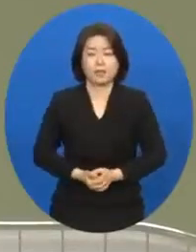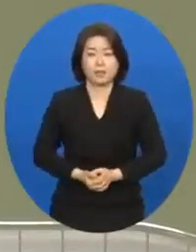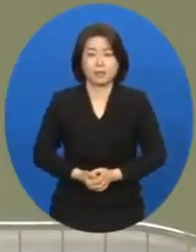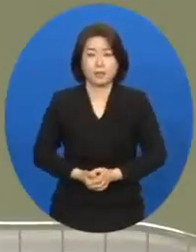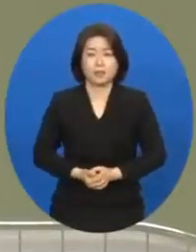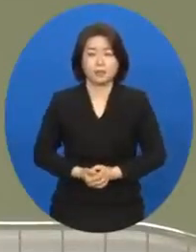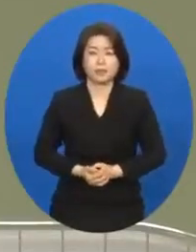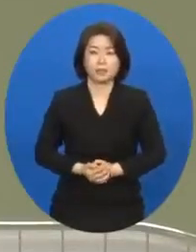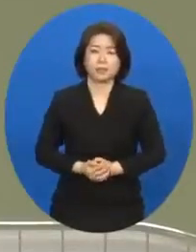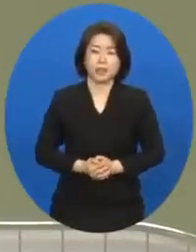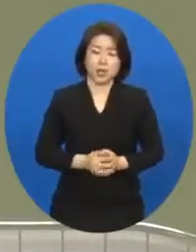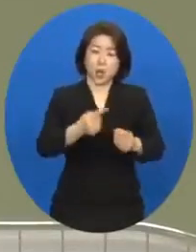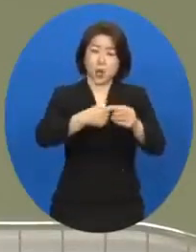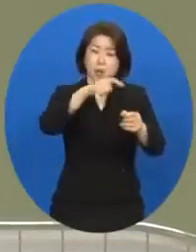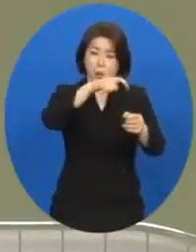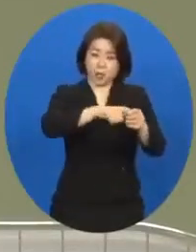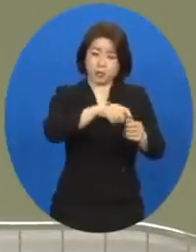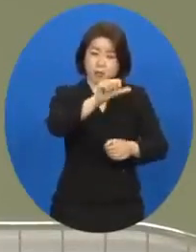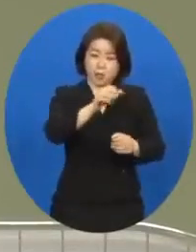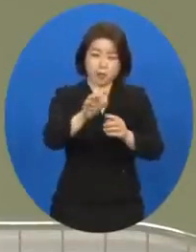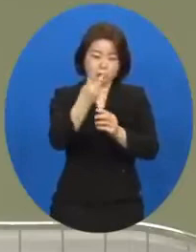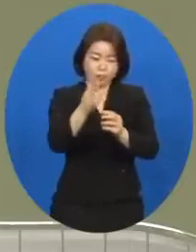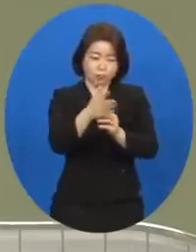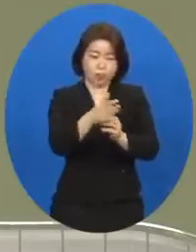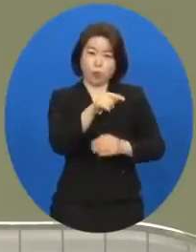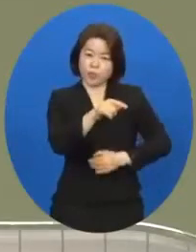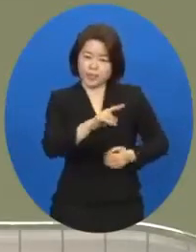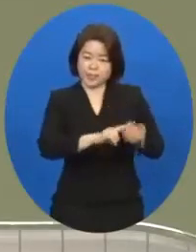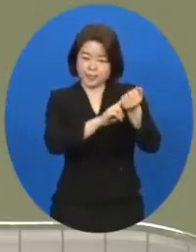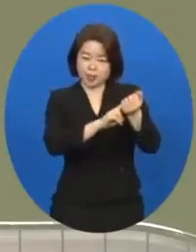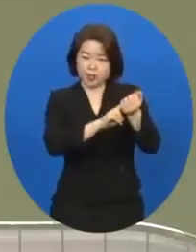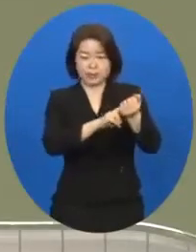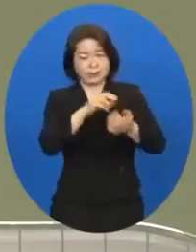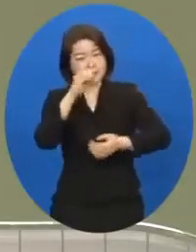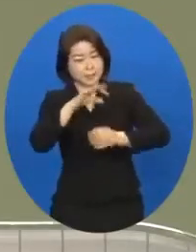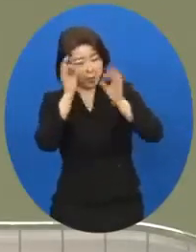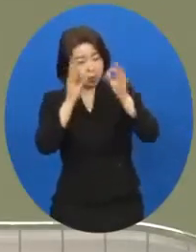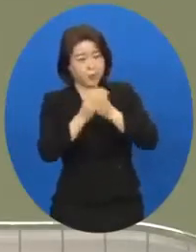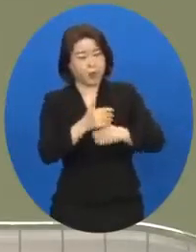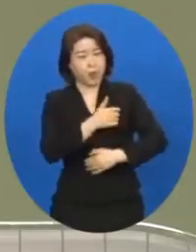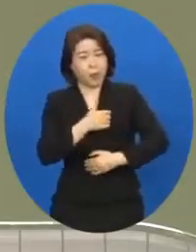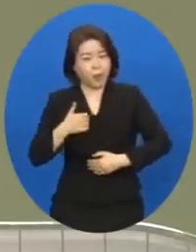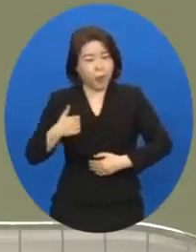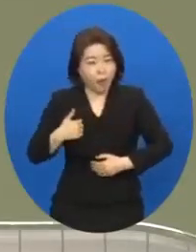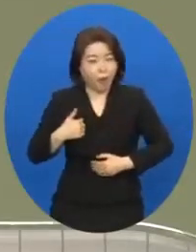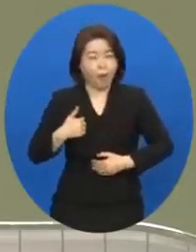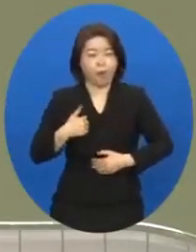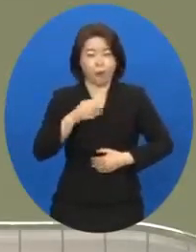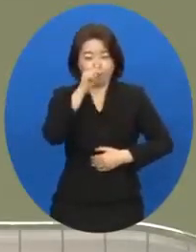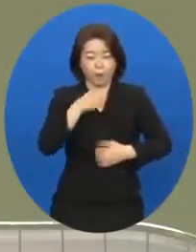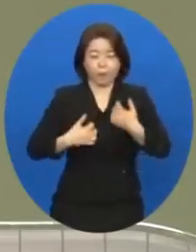우리 오병이어의 기적 이야기는 얼핏 읽으면 대단히 풍요한 이야기고 그리고 재밌기도